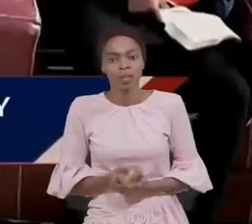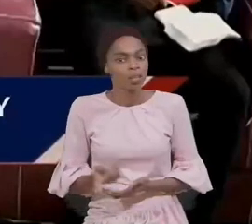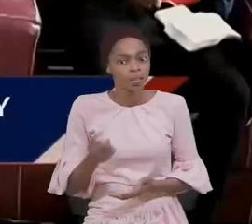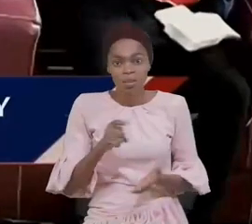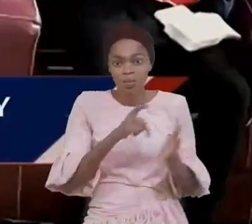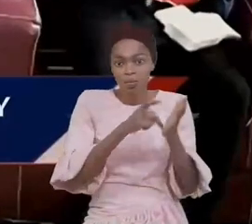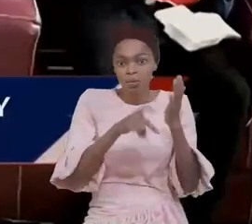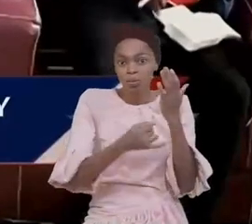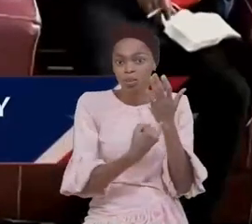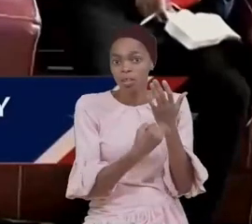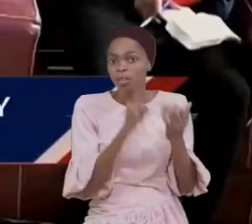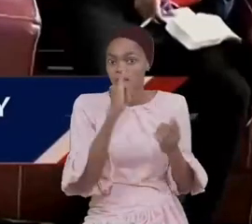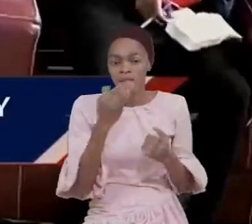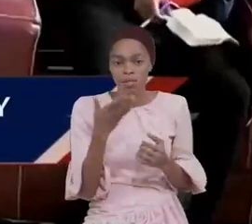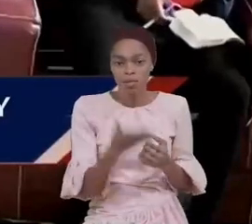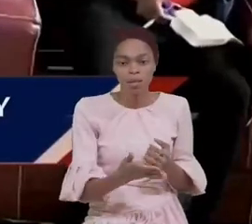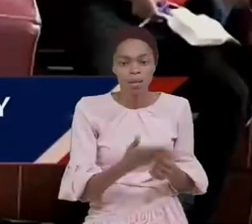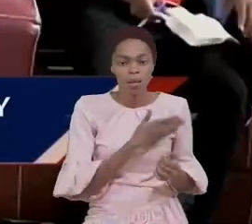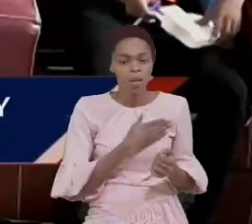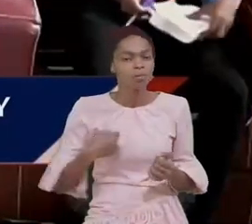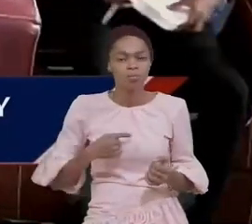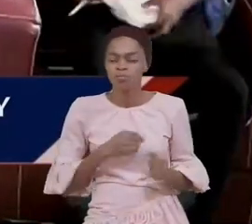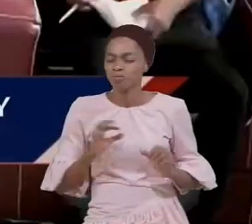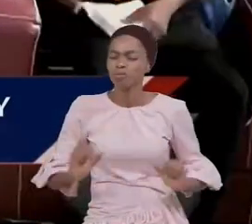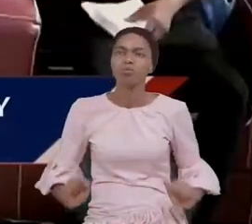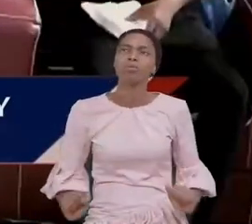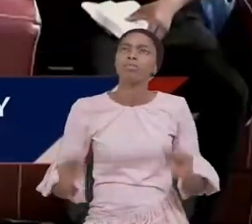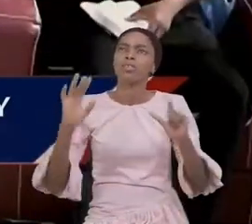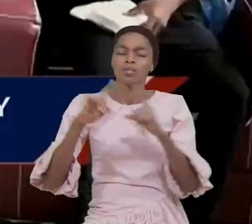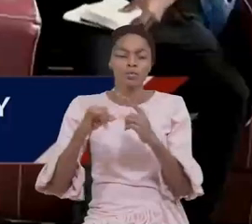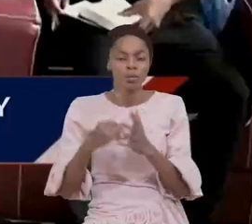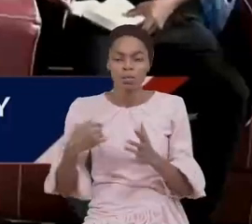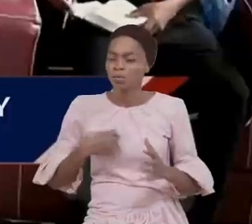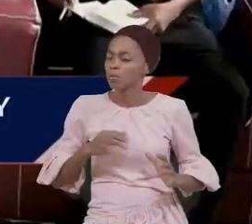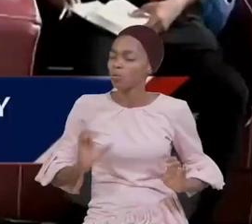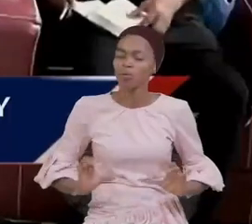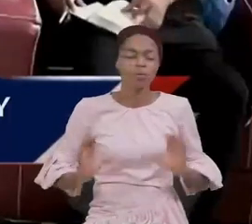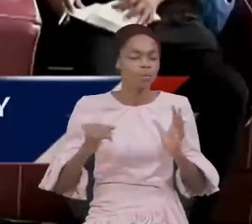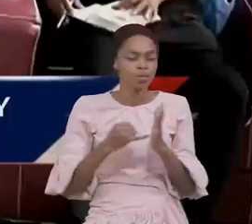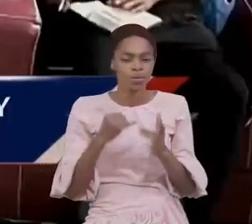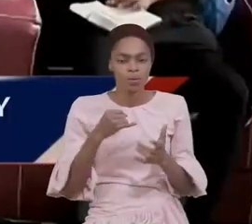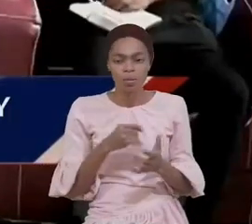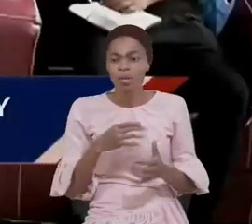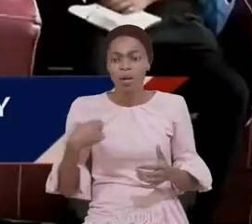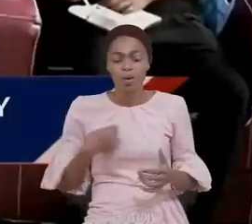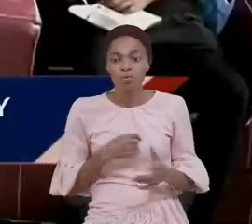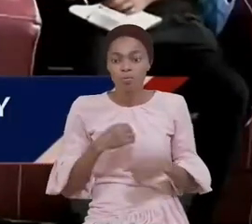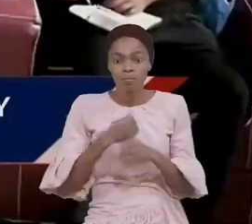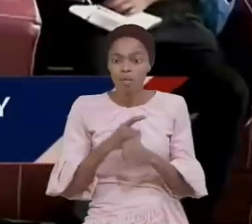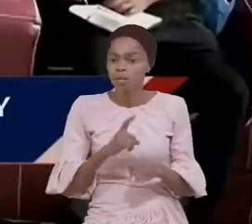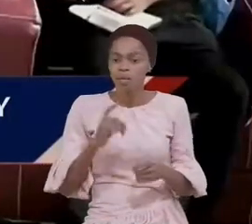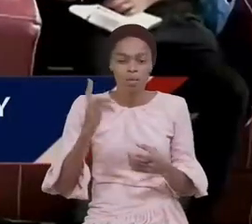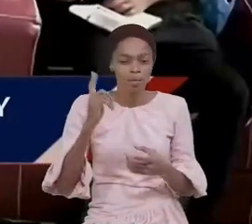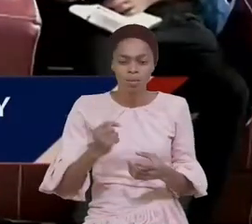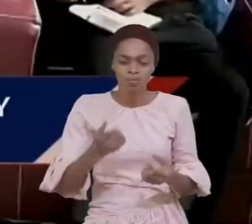là et puis nous nous consacrons à faire cela, nous nous engageons à faire cela, on fait de cela le numéro